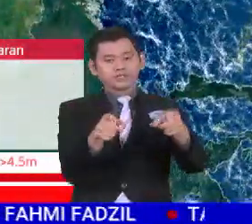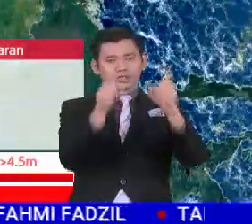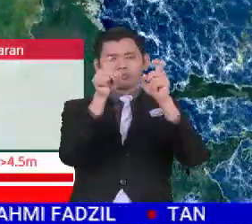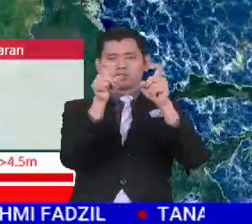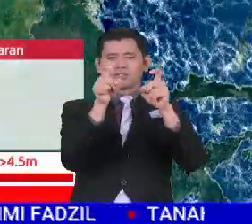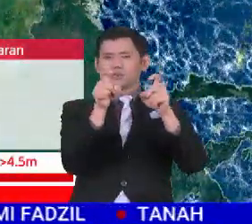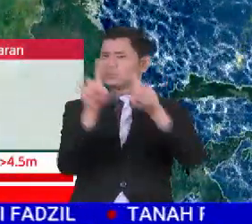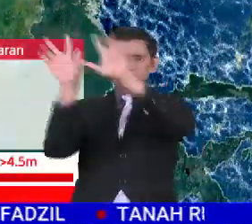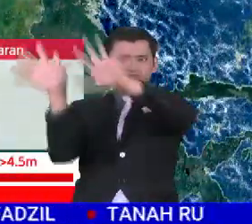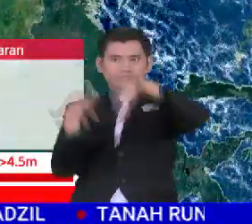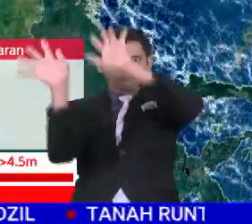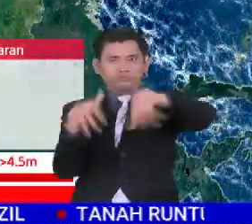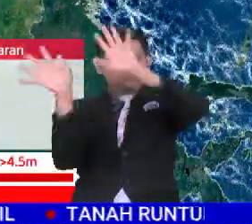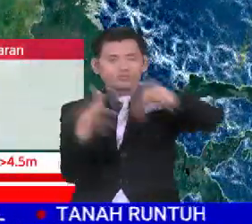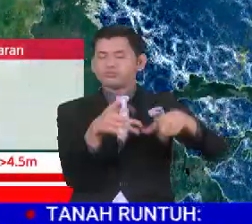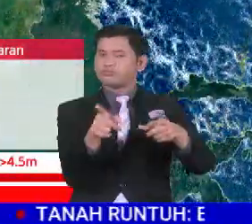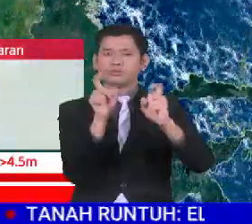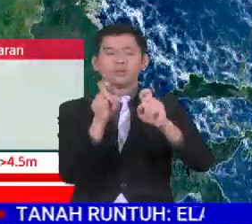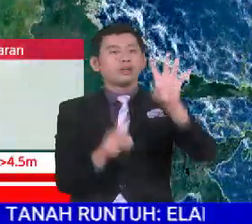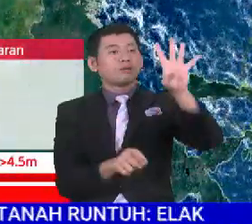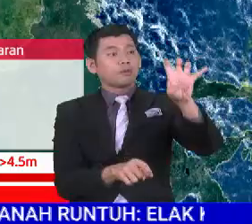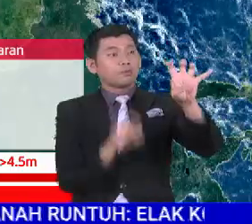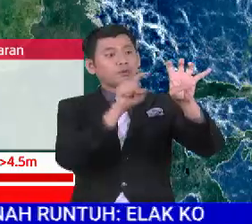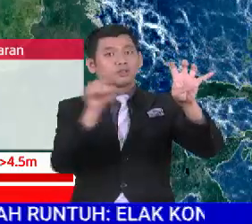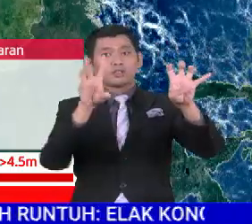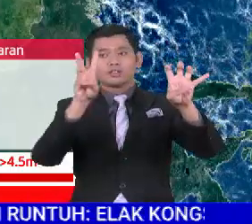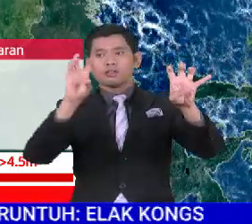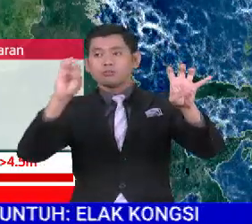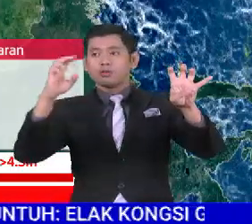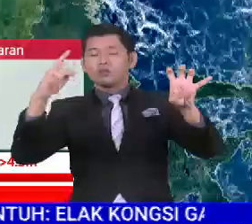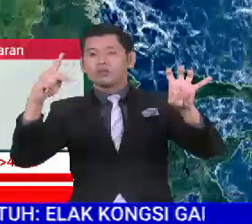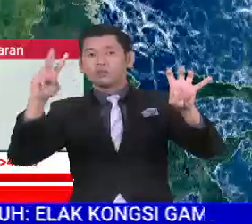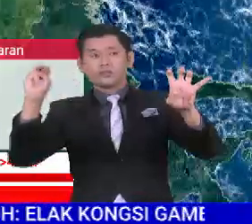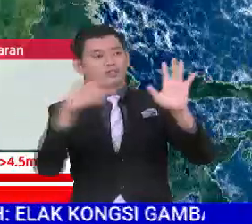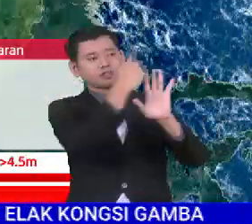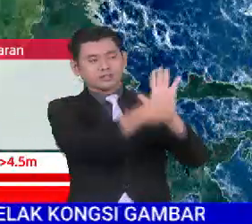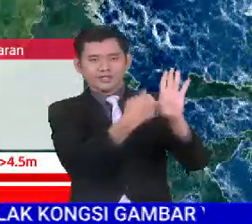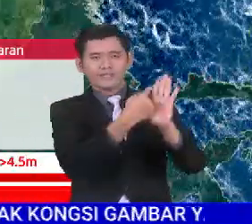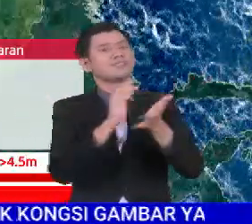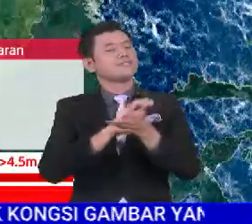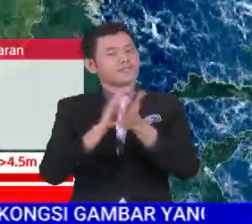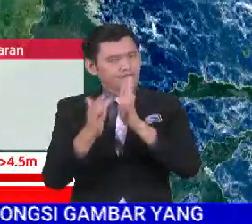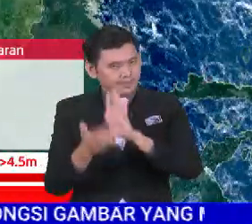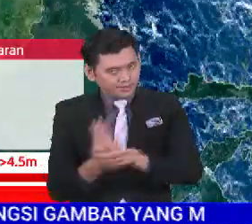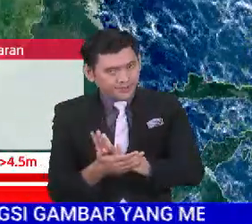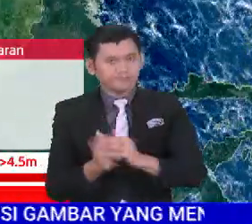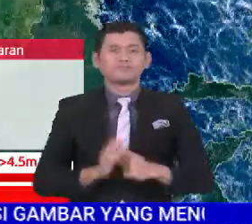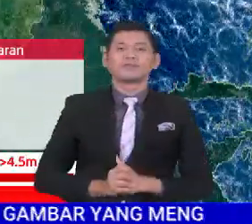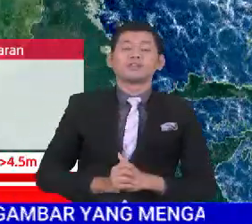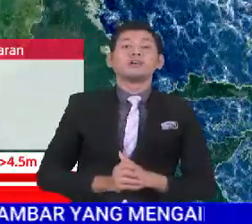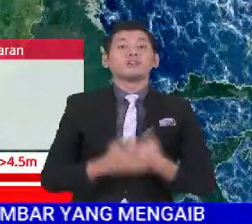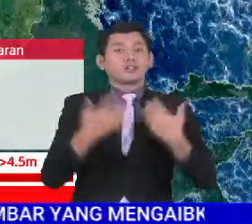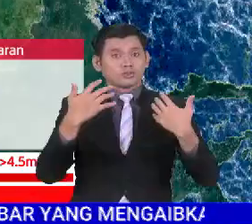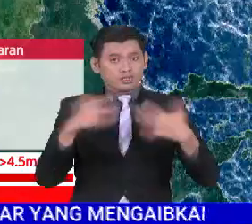yang agak kencang sekitar 40 hingga 60 km sejam. Oleh yang demikian, Met Malaysia telah